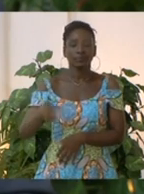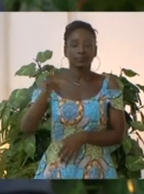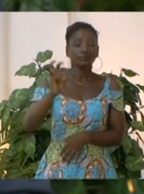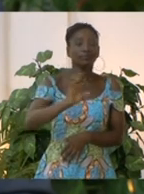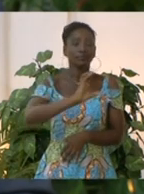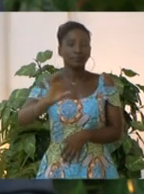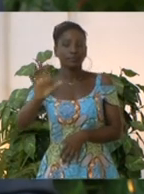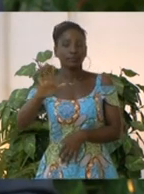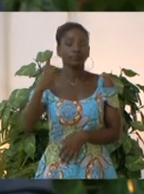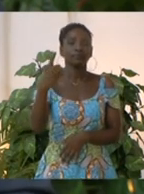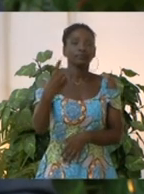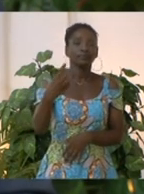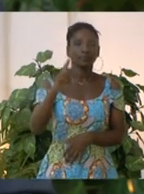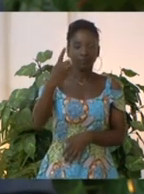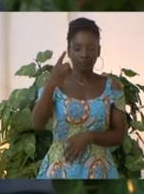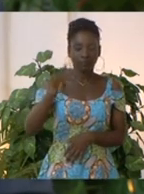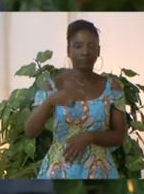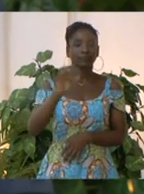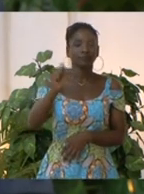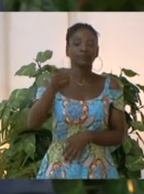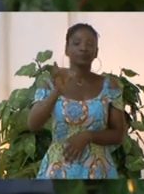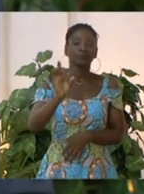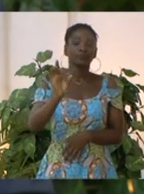651, soit 1,17%.